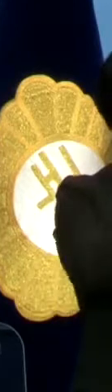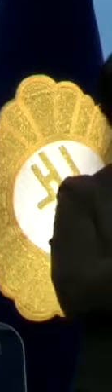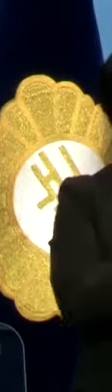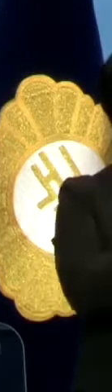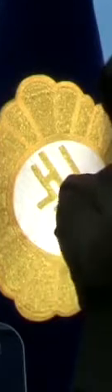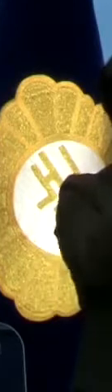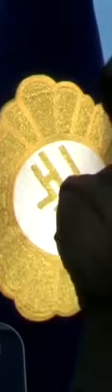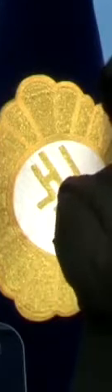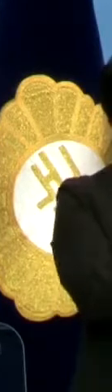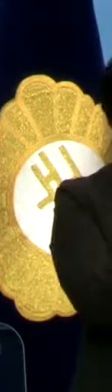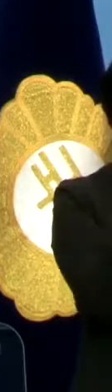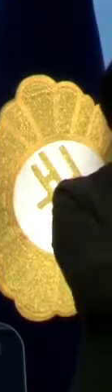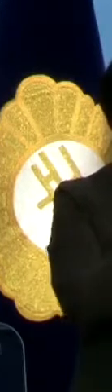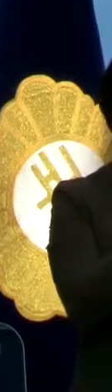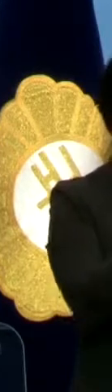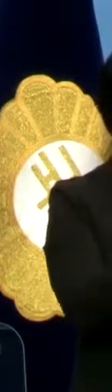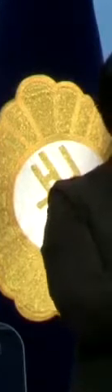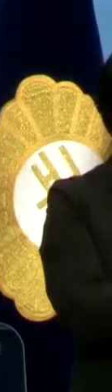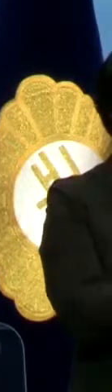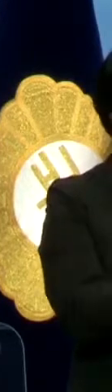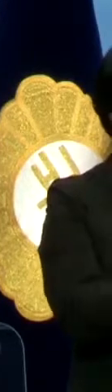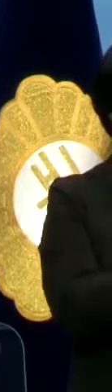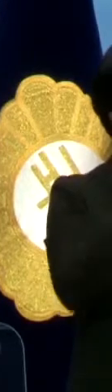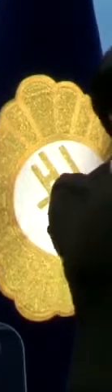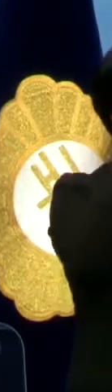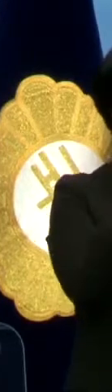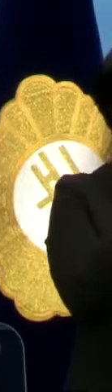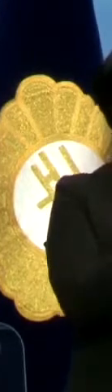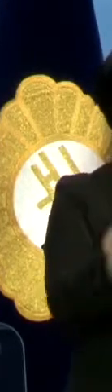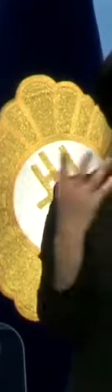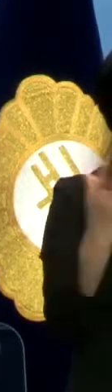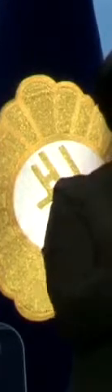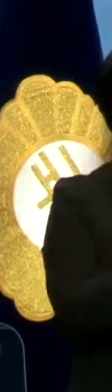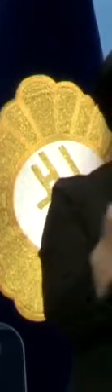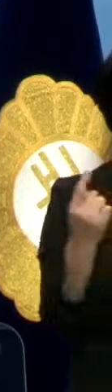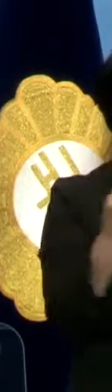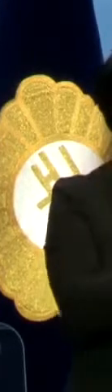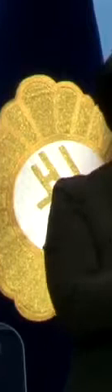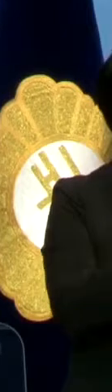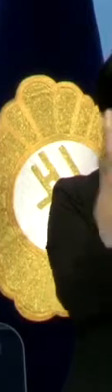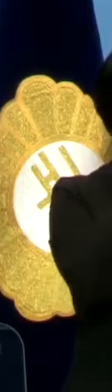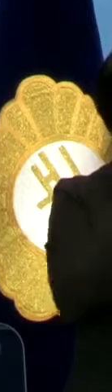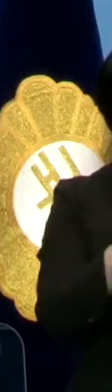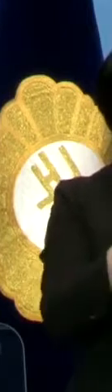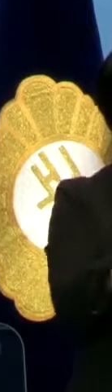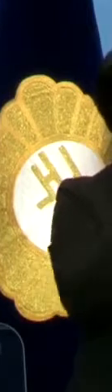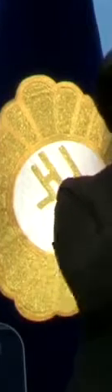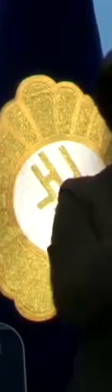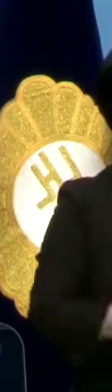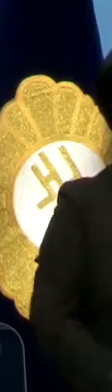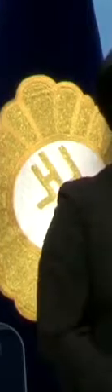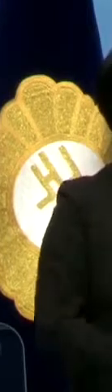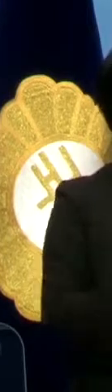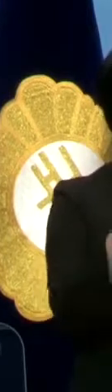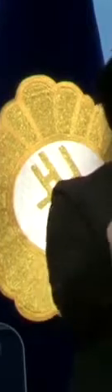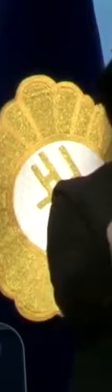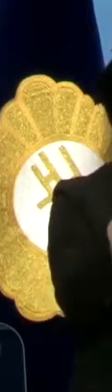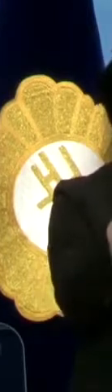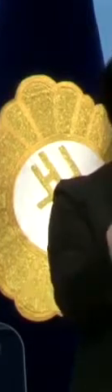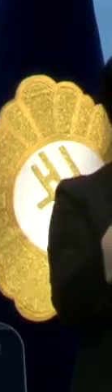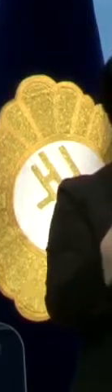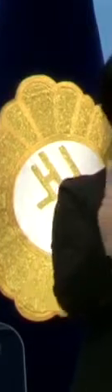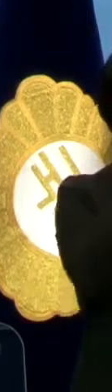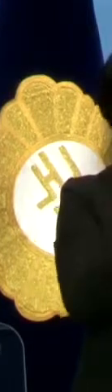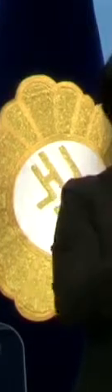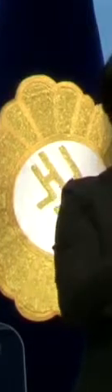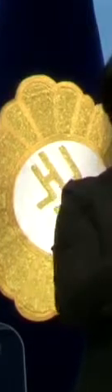10시 법안 심사 소위에서 경찰법 전부 개정안에 대한 심사를 진행했습니다. 맞습니다.